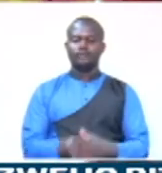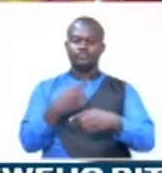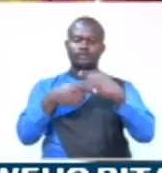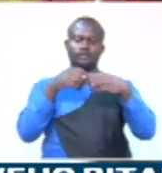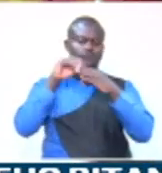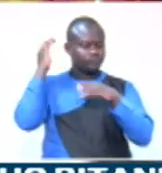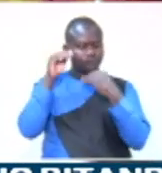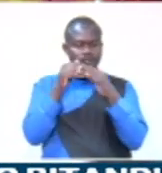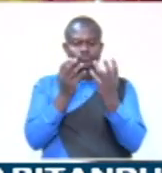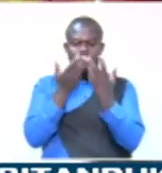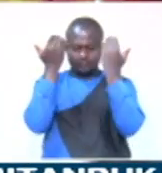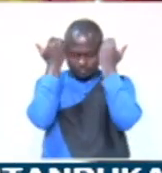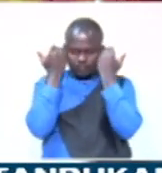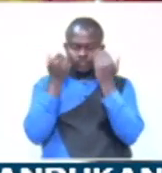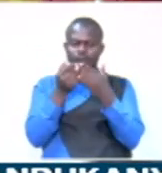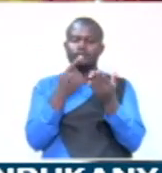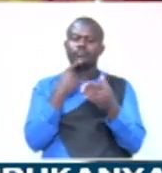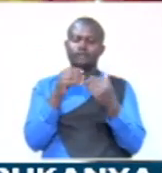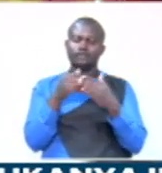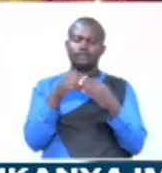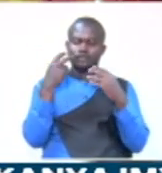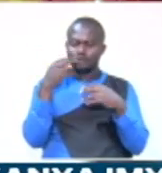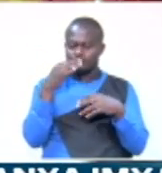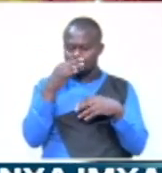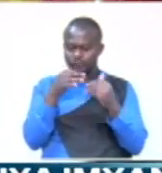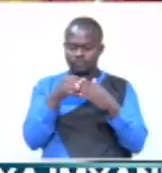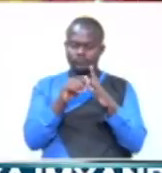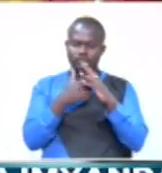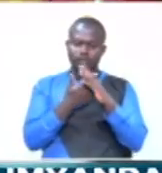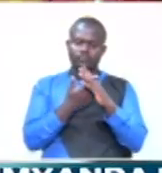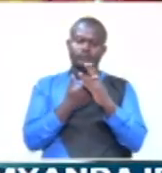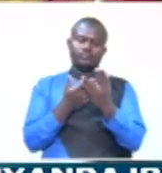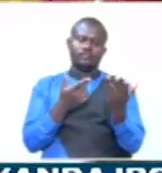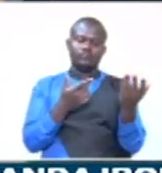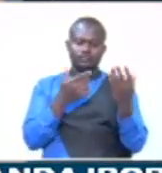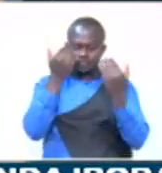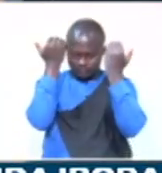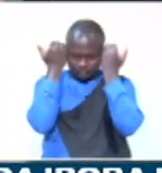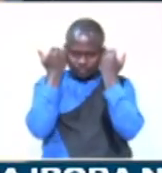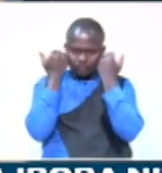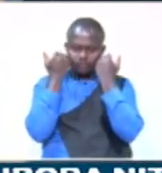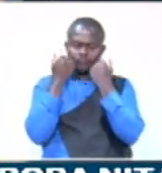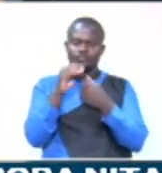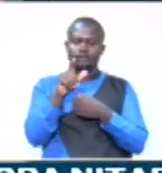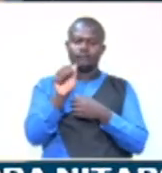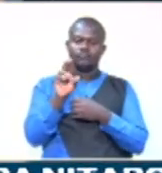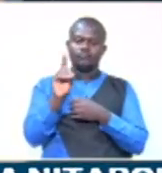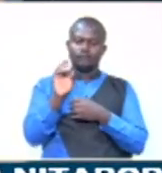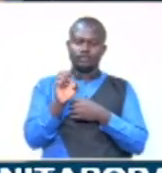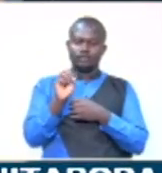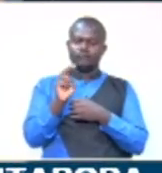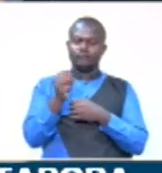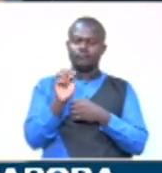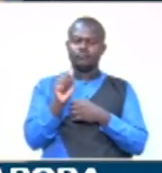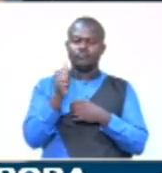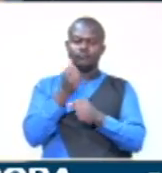Dukomereza amakuru ajyanye n'ubutabera aho kuri uyu wa mbere I Paris mu Bufaransa hatangira urubanza rwa Claude Muhayimana uyu akaba akurikiranyweho uruhare